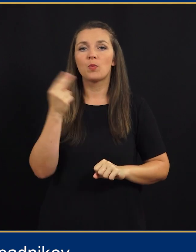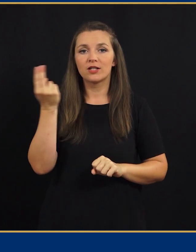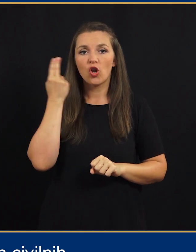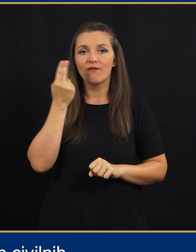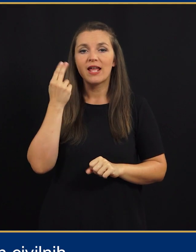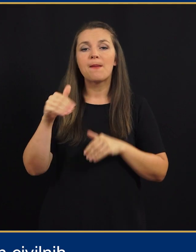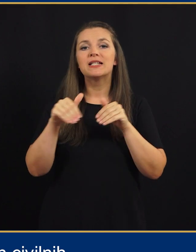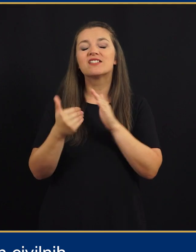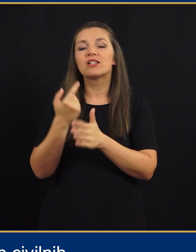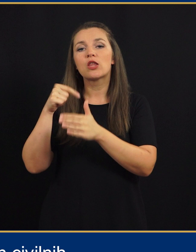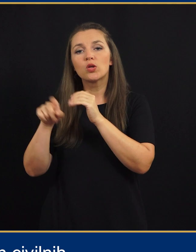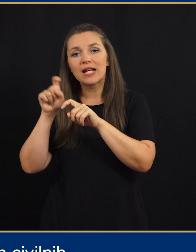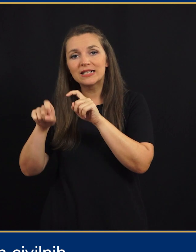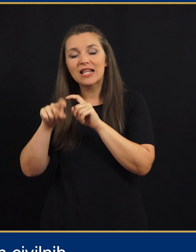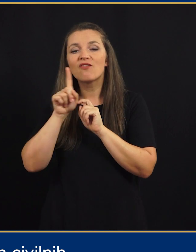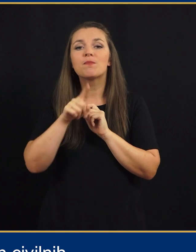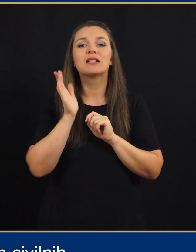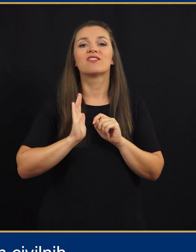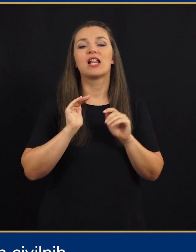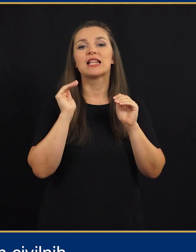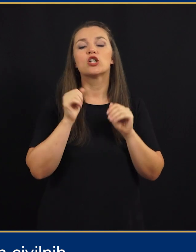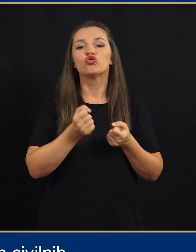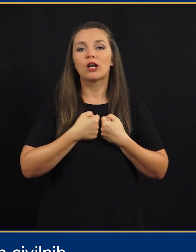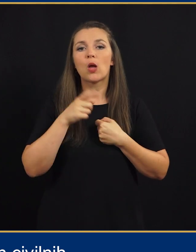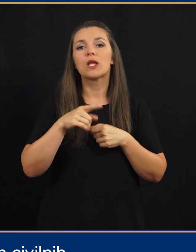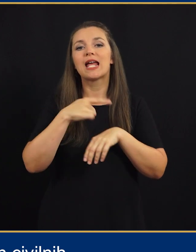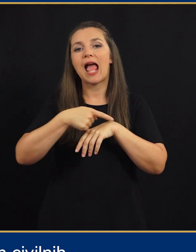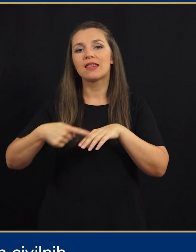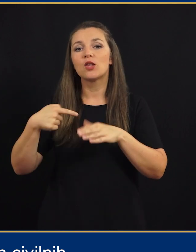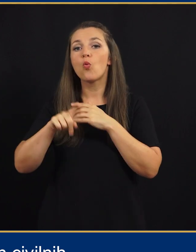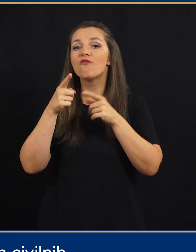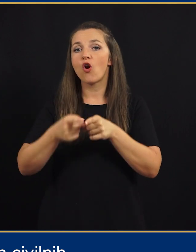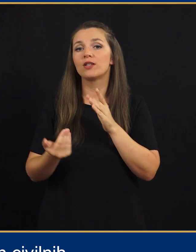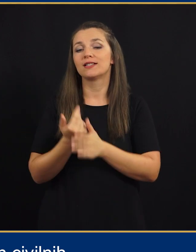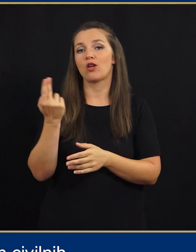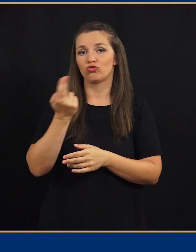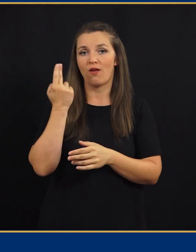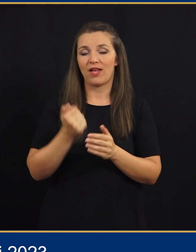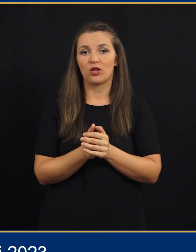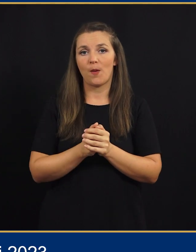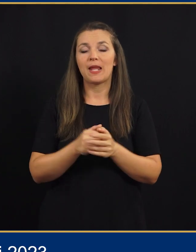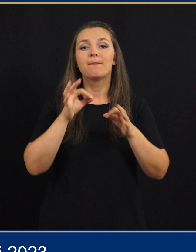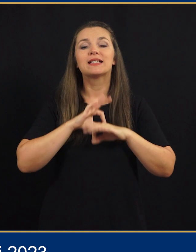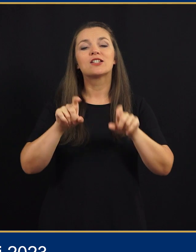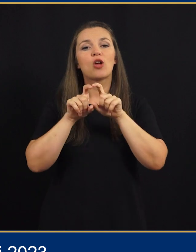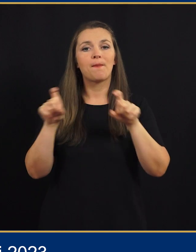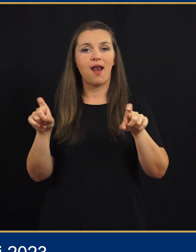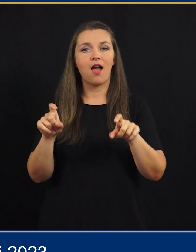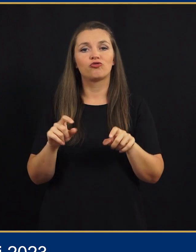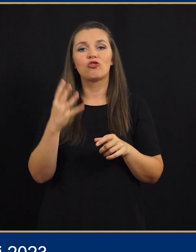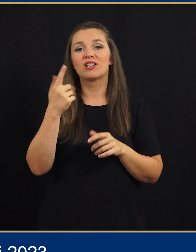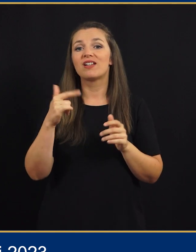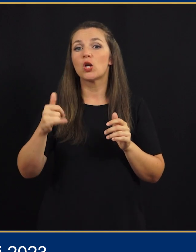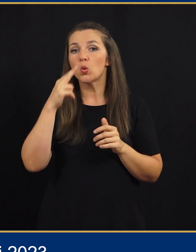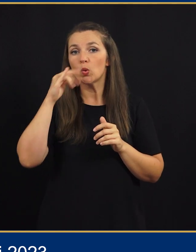Slovenije, Ministrstva za notranje zadeve in civilnih žrtev ter ranjenih v vojni za Slovenijo. Predsedniška palača,